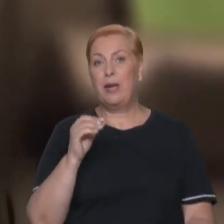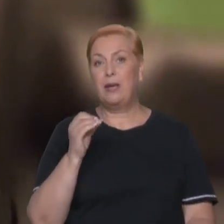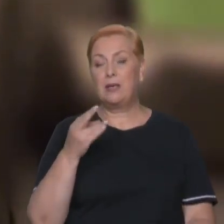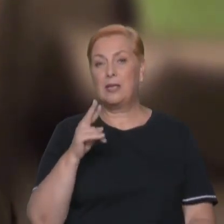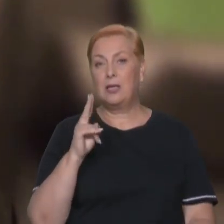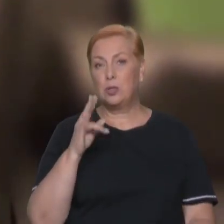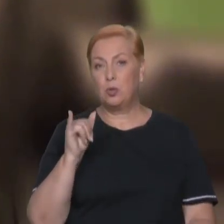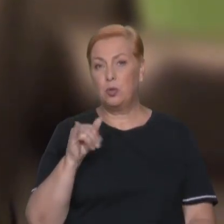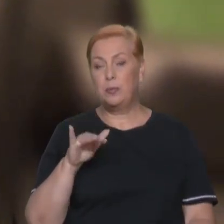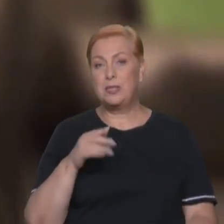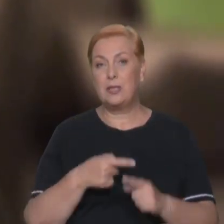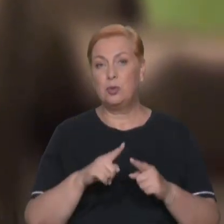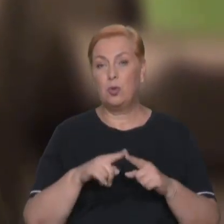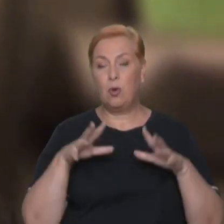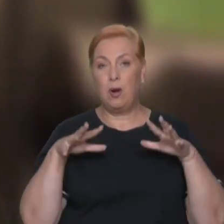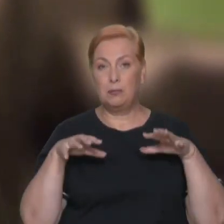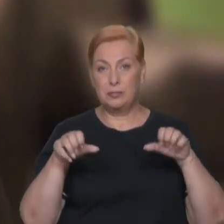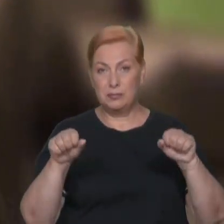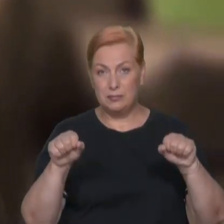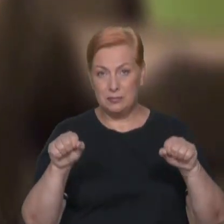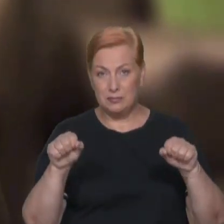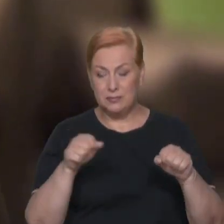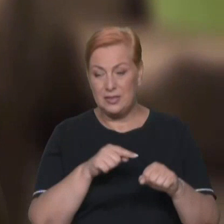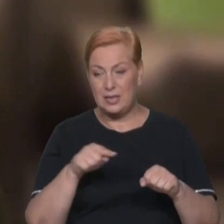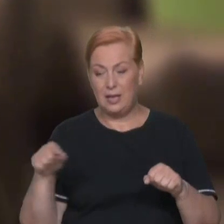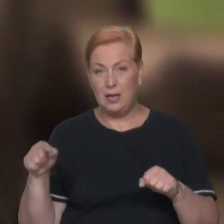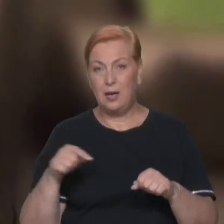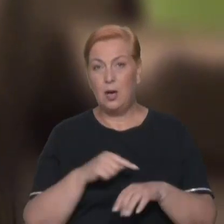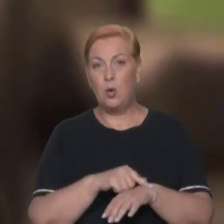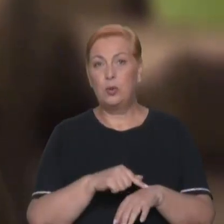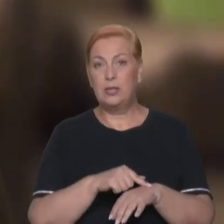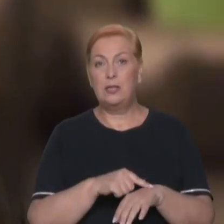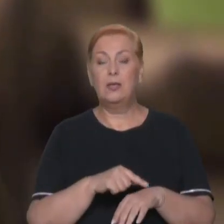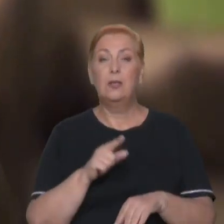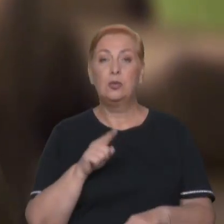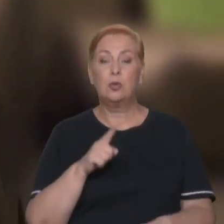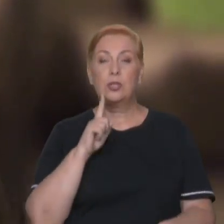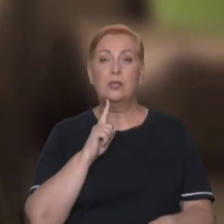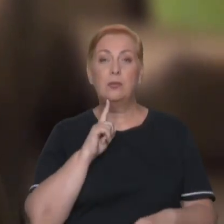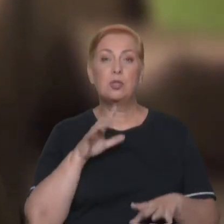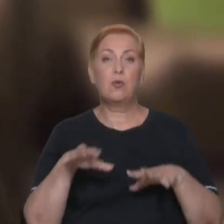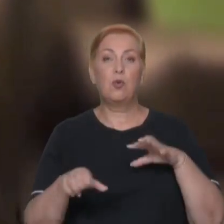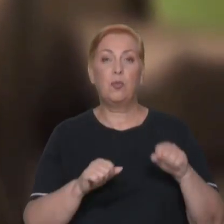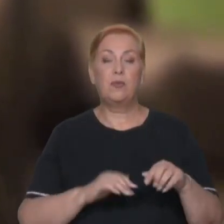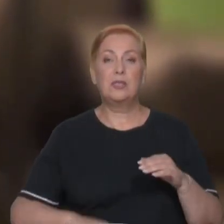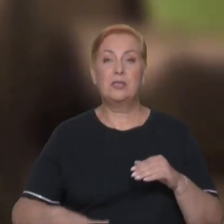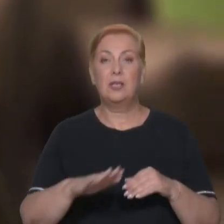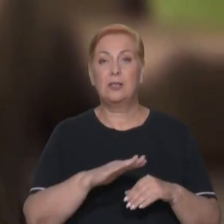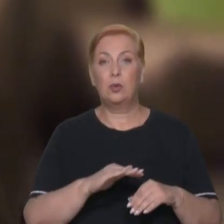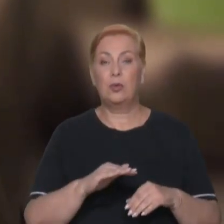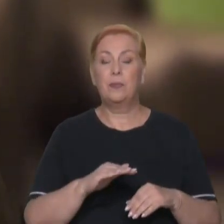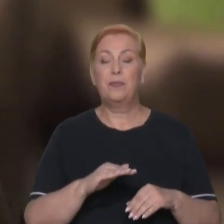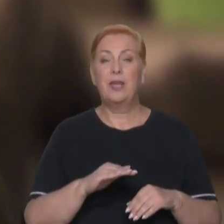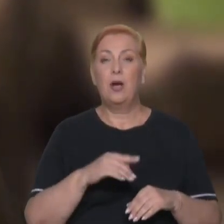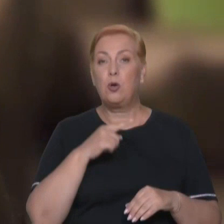а не було світла впродовж декількох годин тож розшисти на тимчасово окупованих територіях і на території континентальної